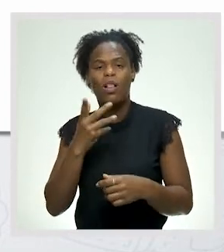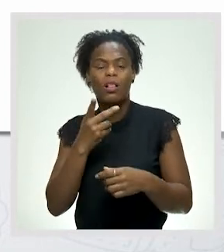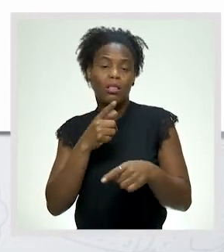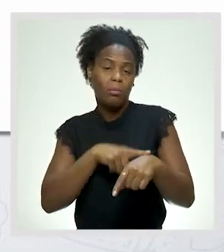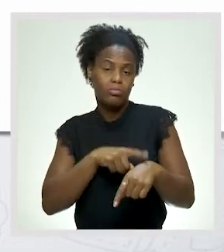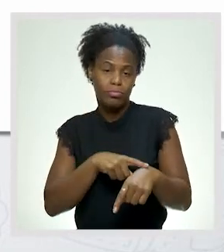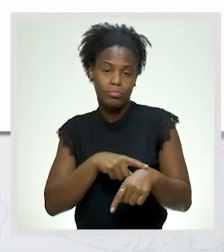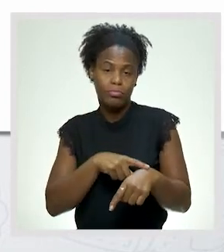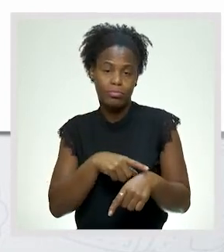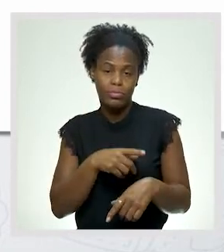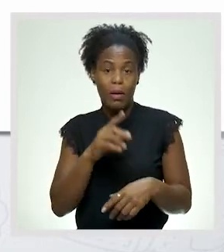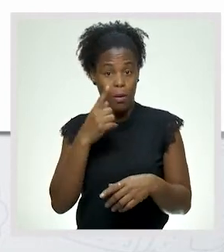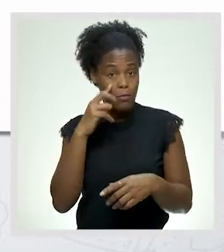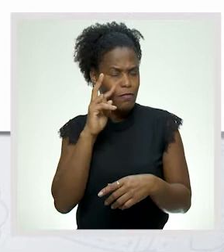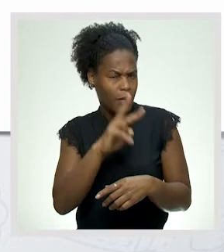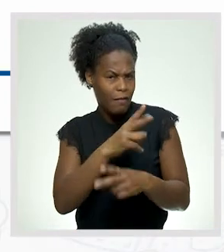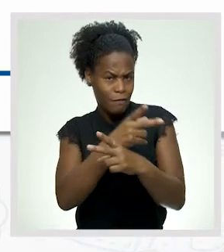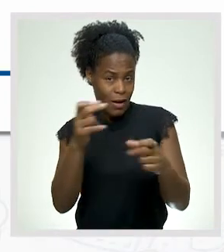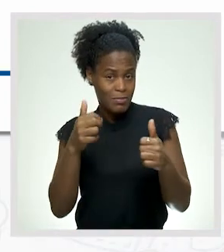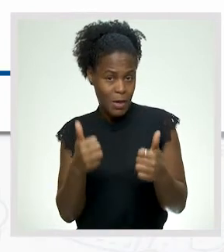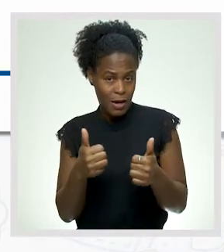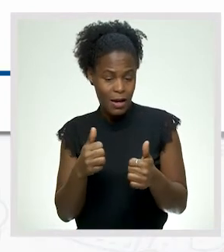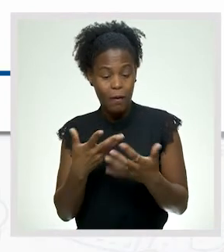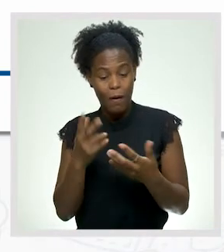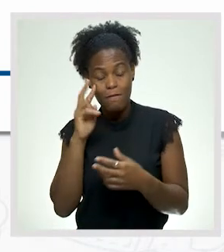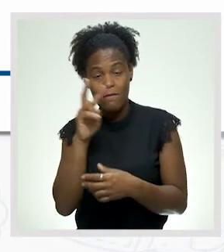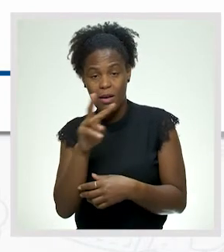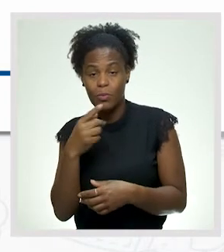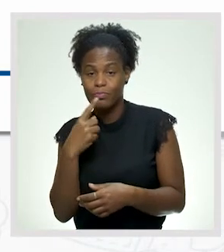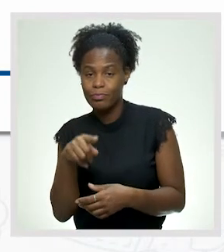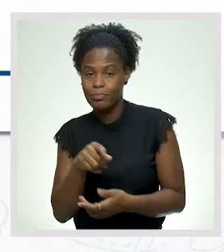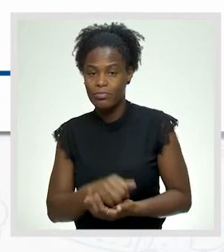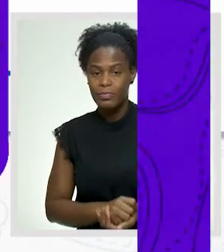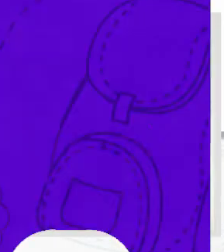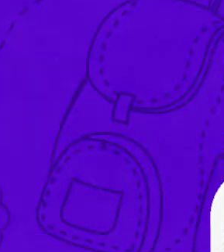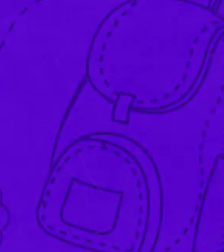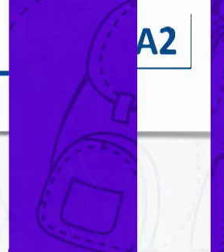Vous avez bien remarqué les phrases? Regardez.